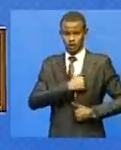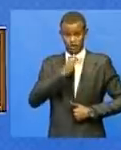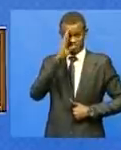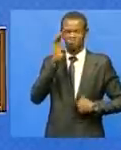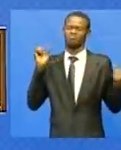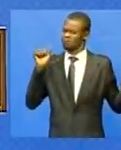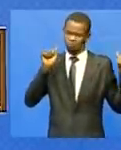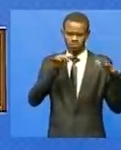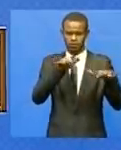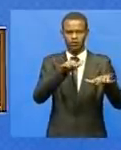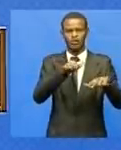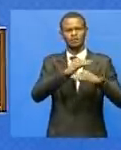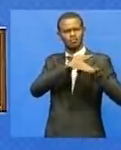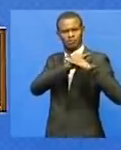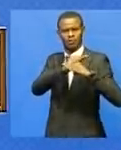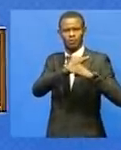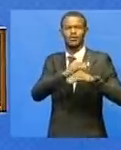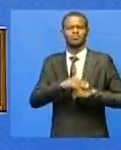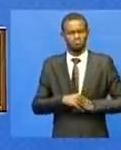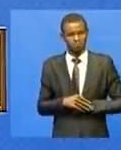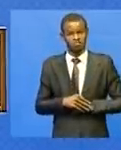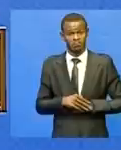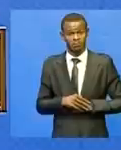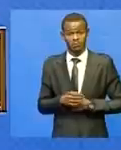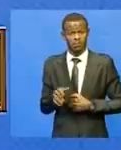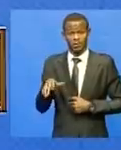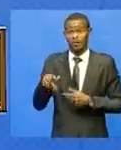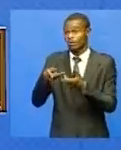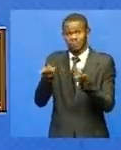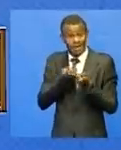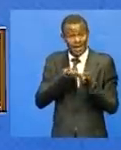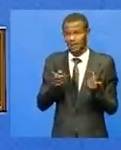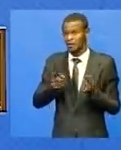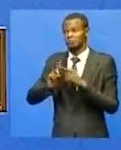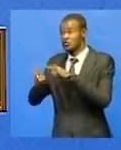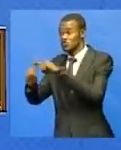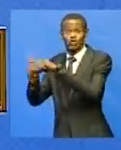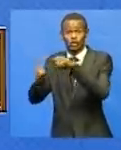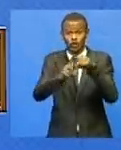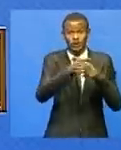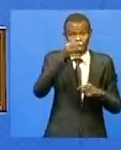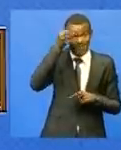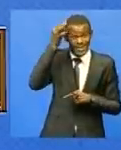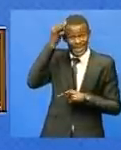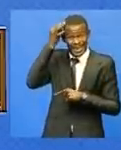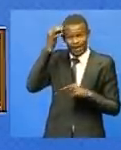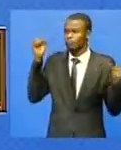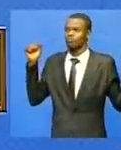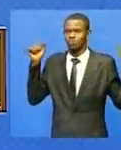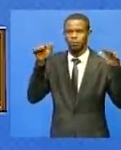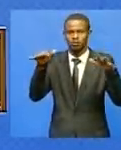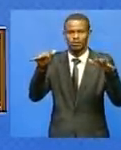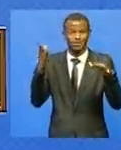régulière. Tous les bastions connus et non connus de l'ennemi ont été détruits et les cultivateurs ont